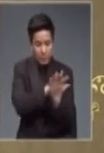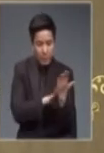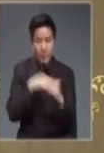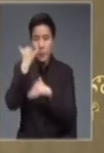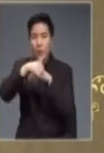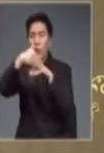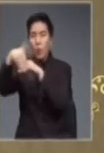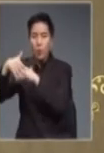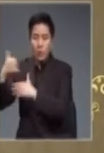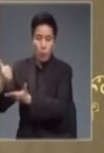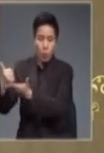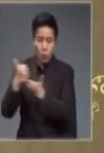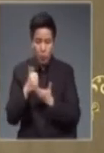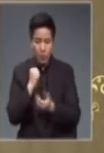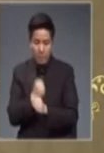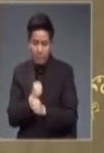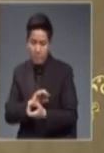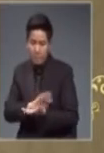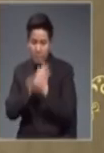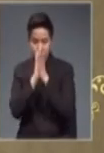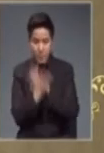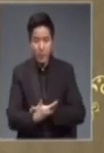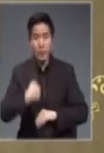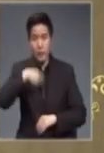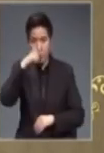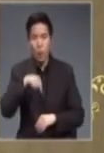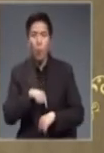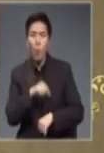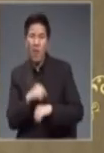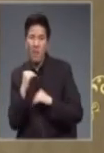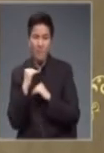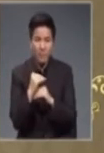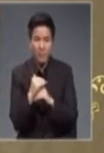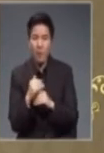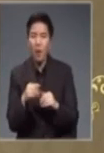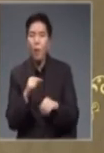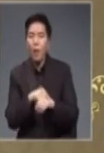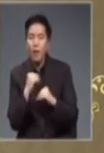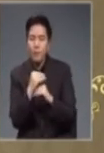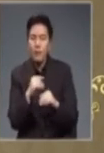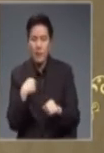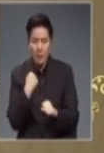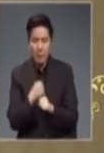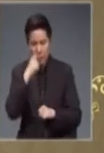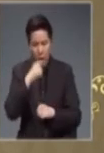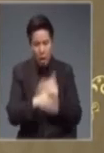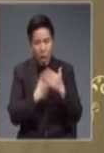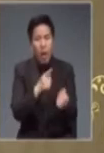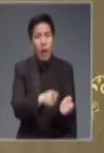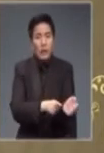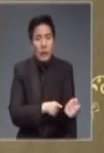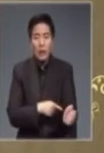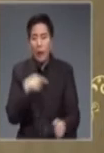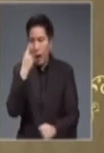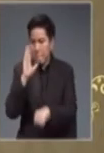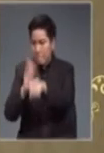ข็มทิศนำทางไปสู่แสงสว่างที่ปลายอุโมงค์นะครับไว้ให้ก่อนด้วยเวลาที่จำกัดที่เรามีอยู่ดังนั้นผมจึงต้องขอให้ทุกคนเข้าใจ